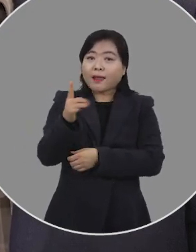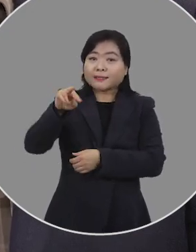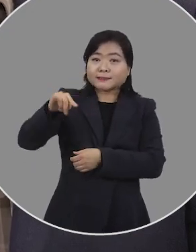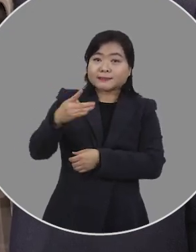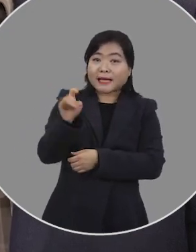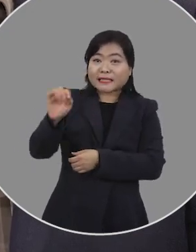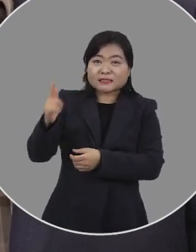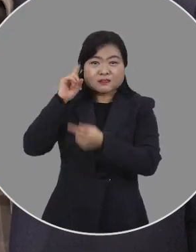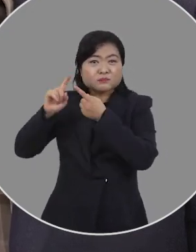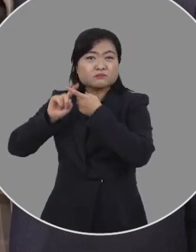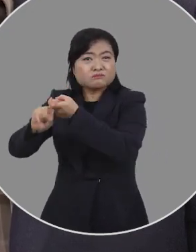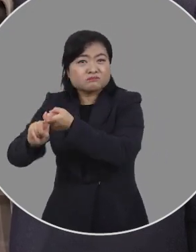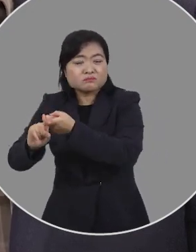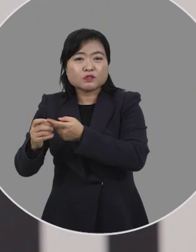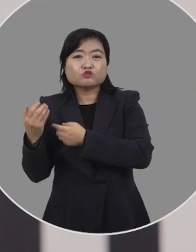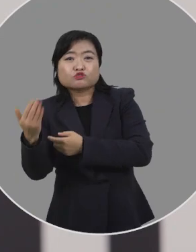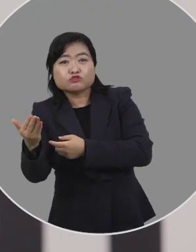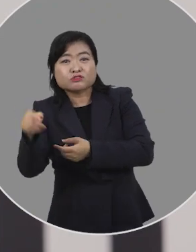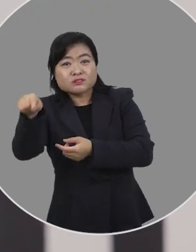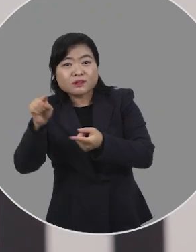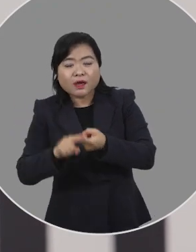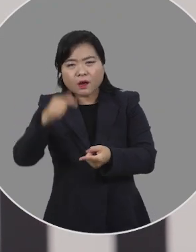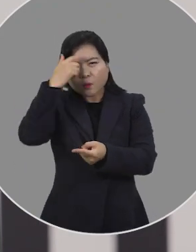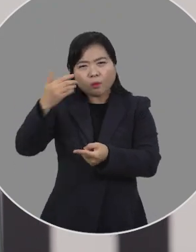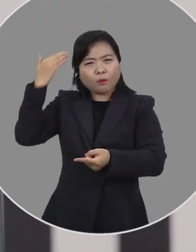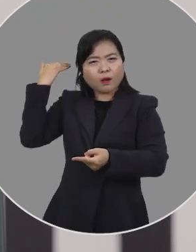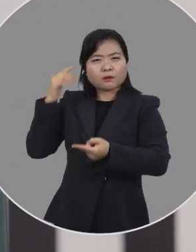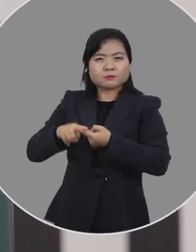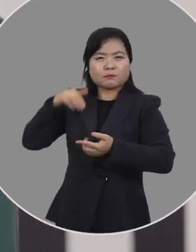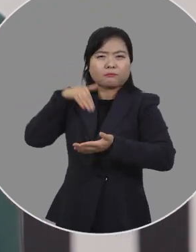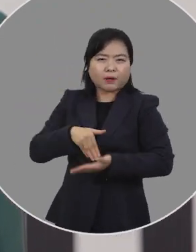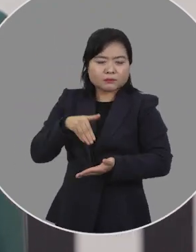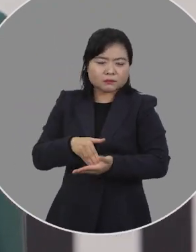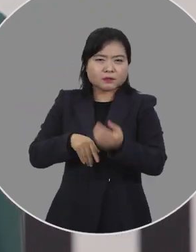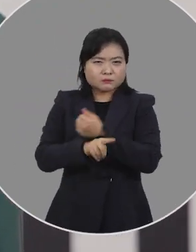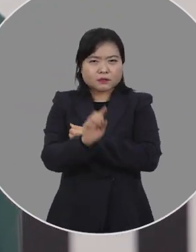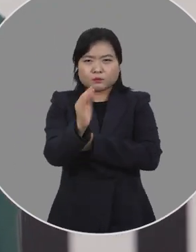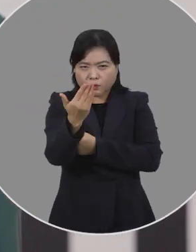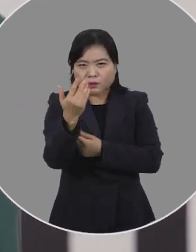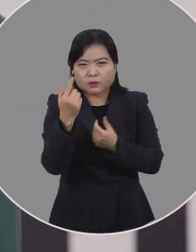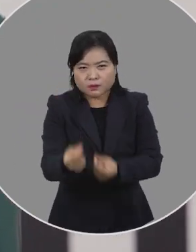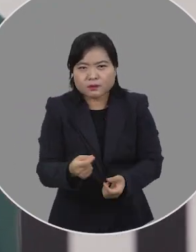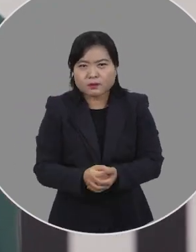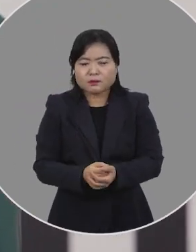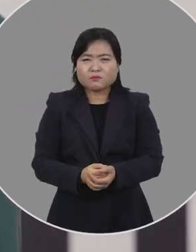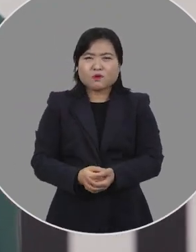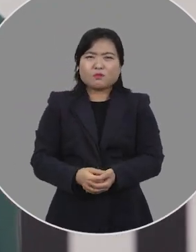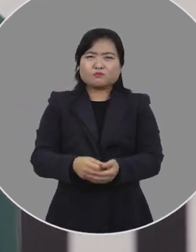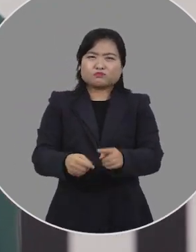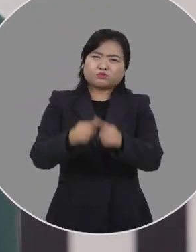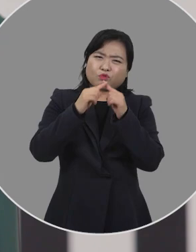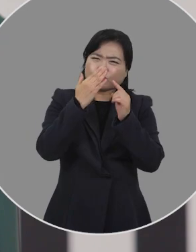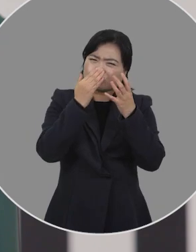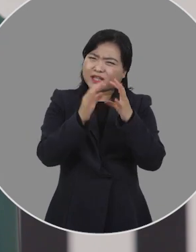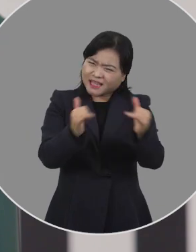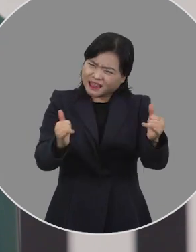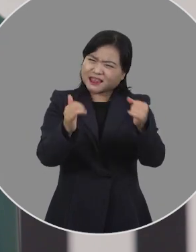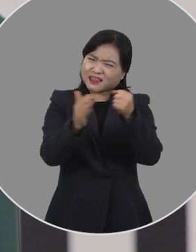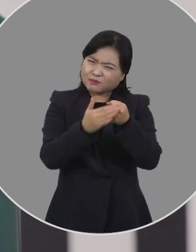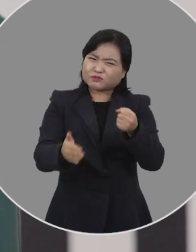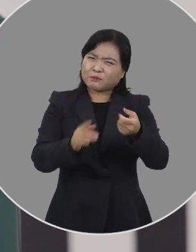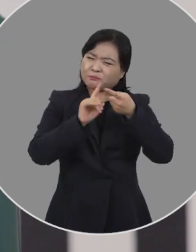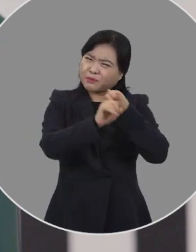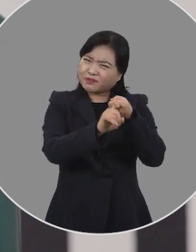그 과거를 제대로 반성하는 그런 노선이 아닐까라는 생각이 들거든요. 무조건 유대인이기 때문에 편을 든다는